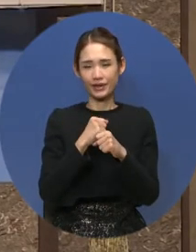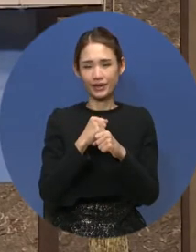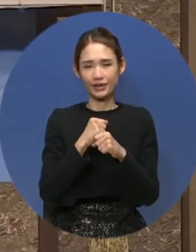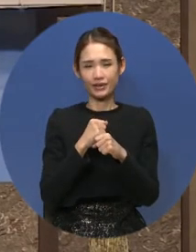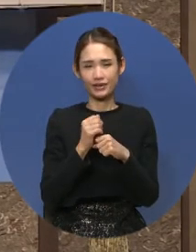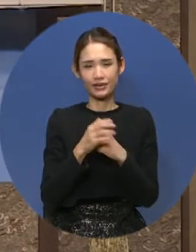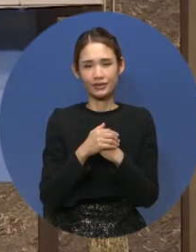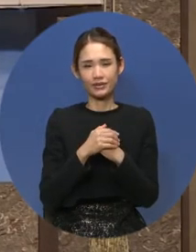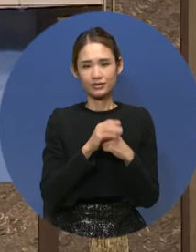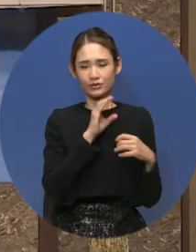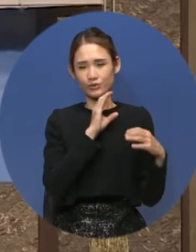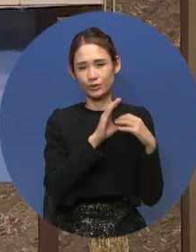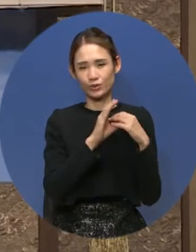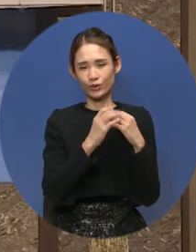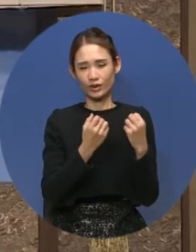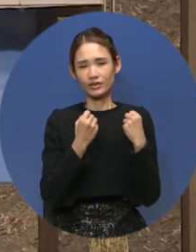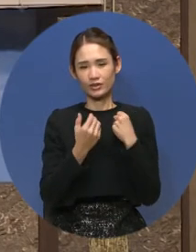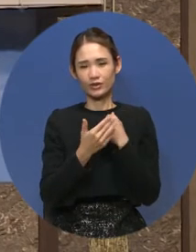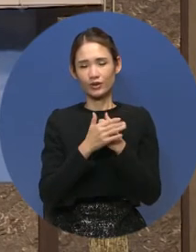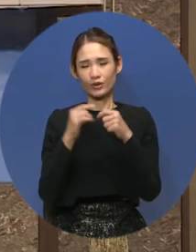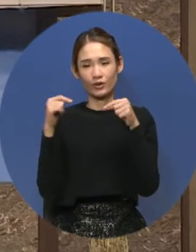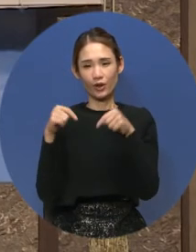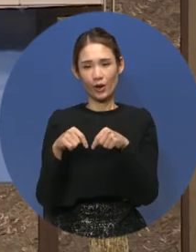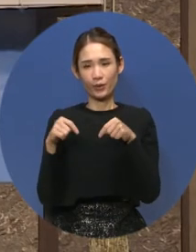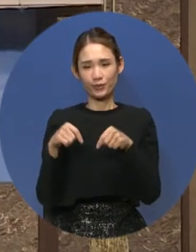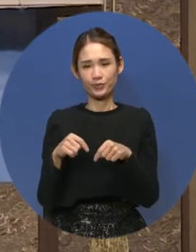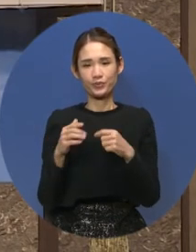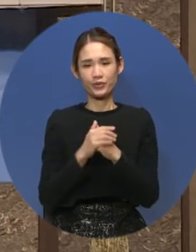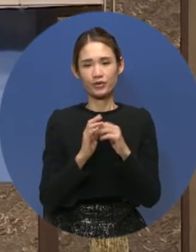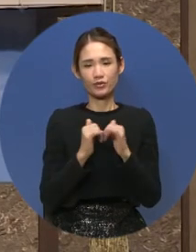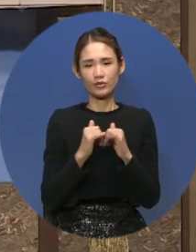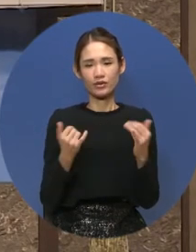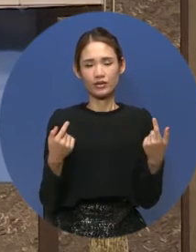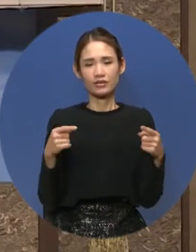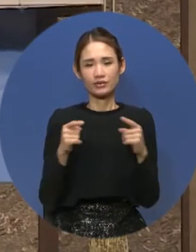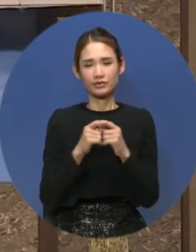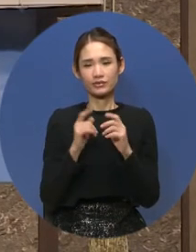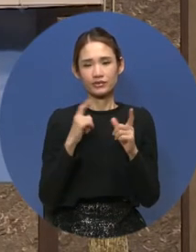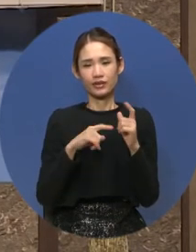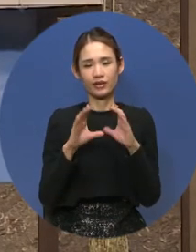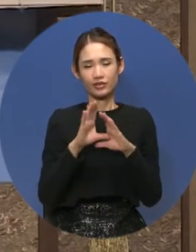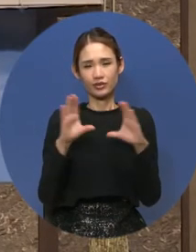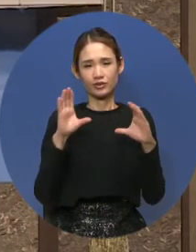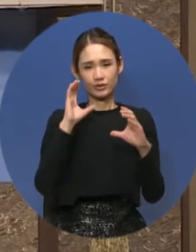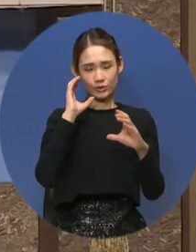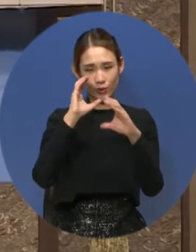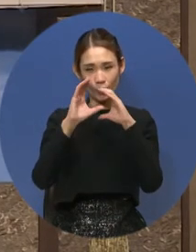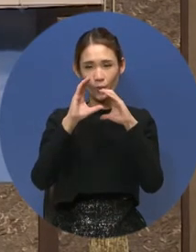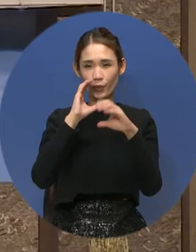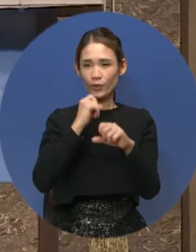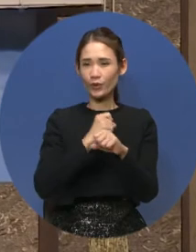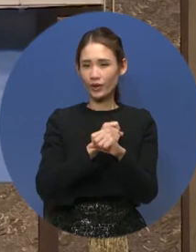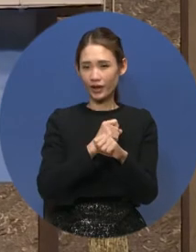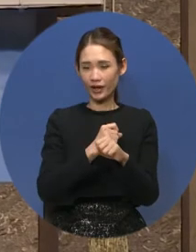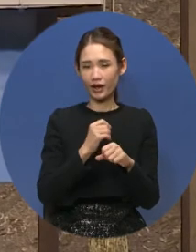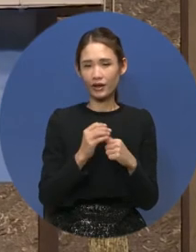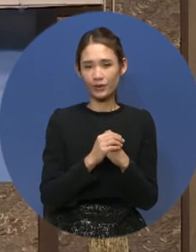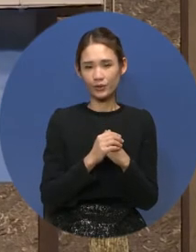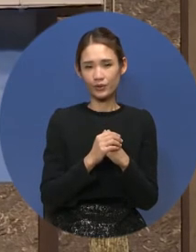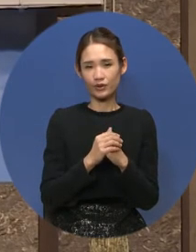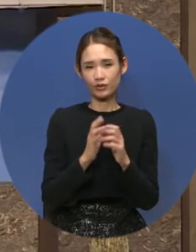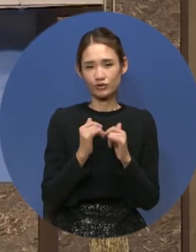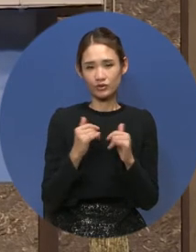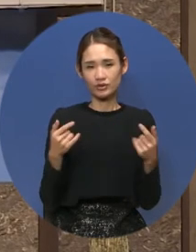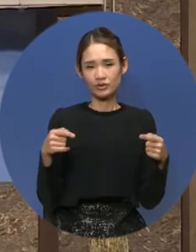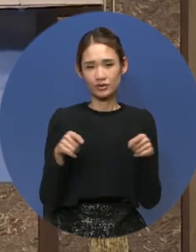네. 그리고 소통과 협치, 그 구민들과 또 탁 트인 소통을 하고 또